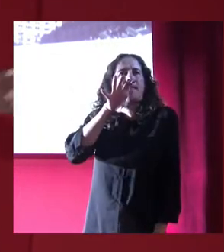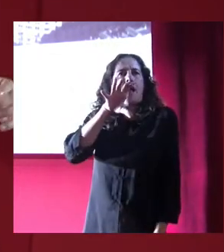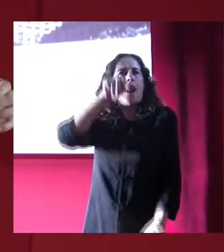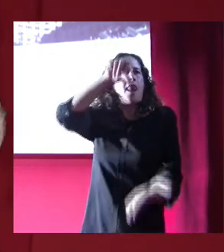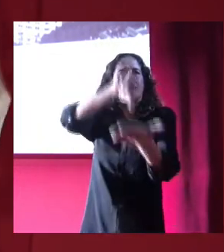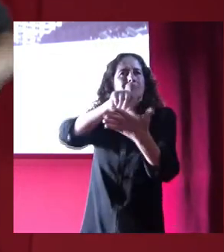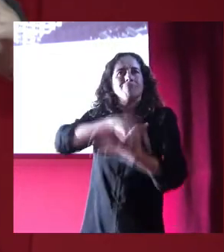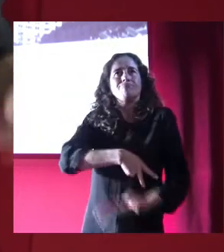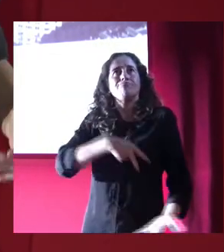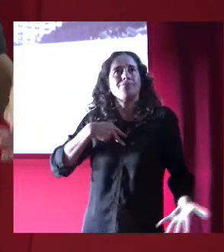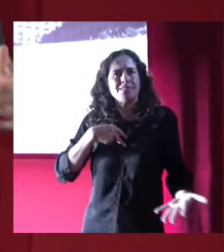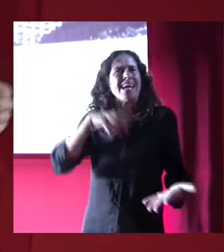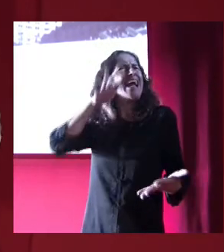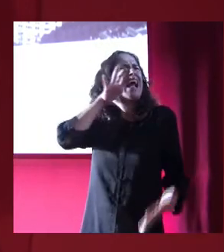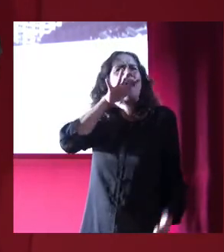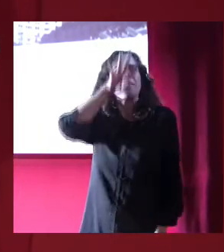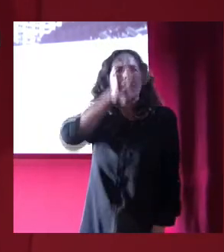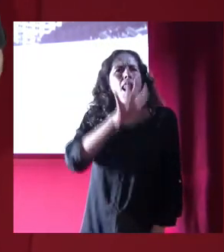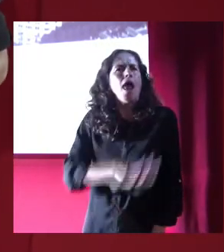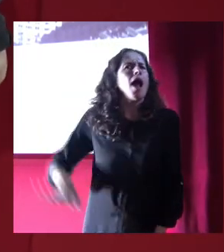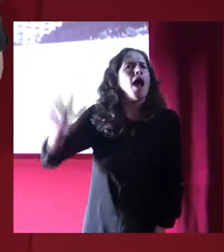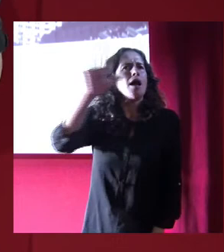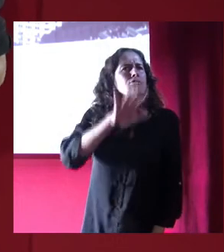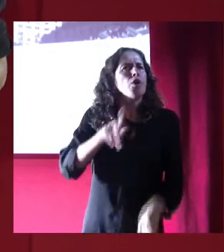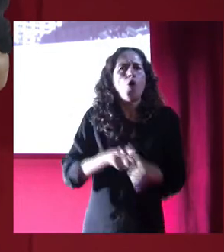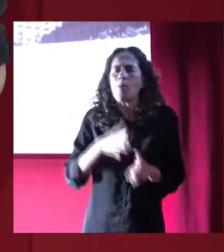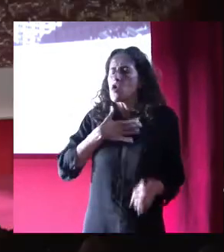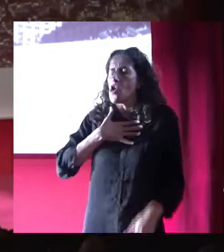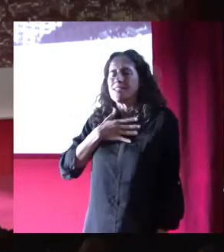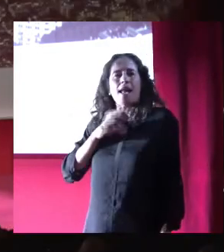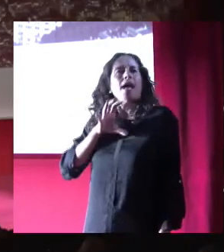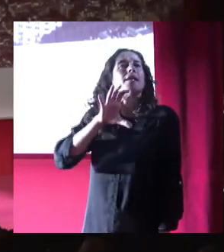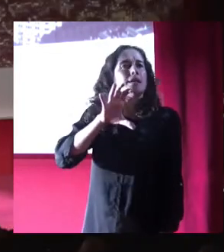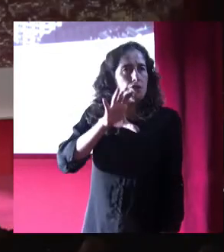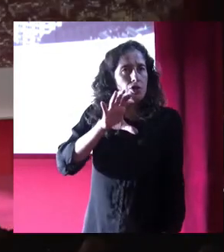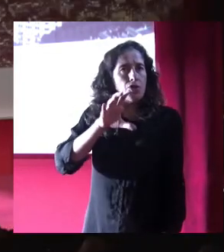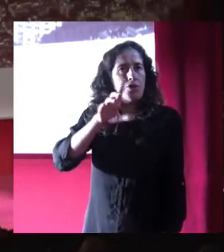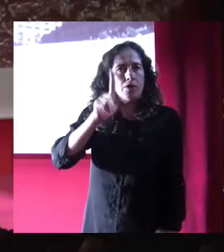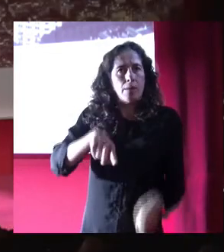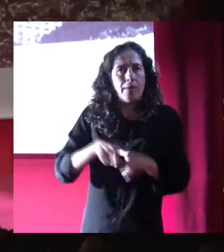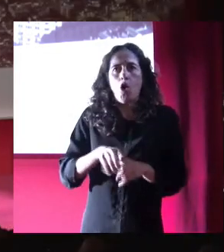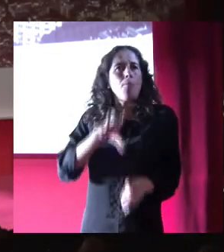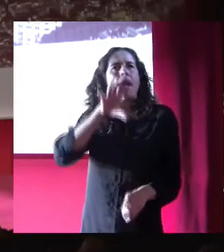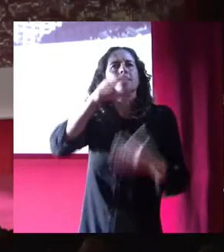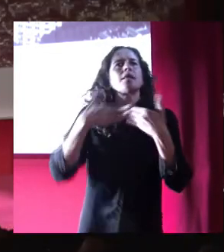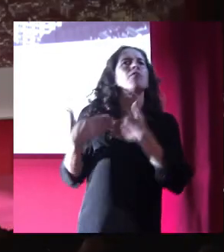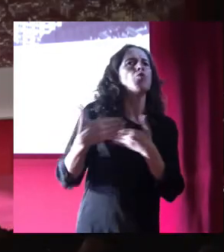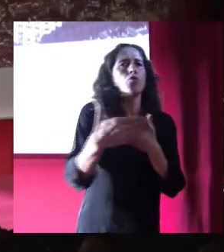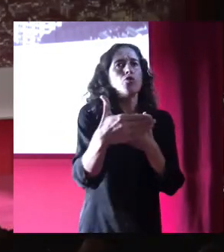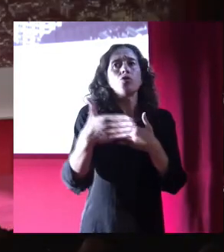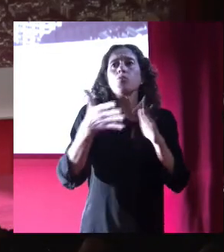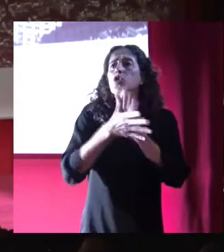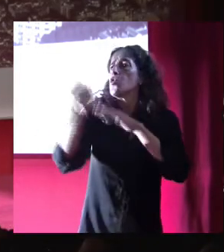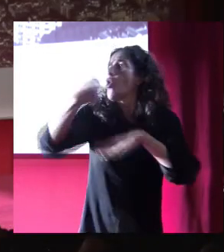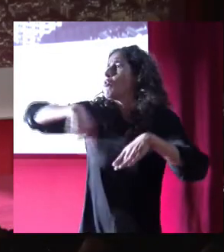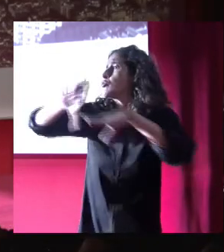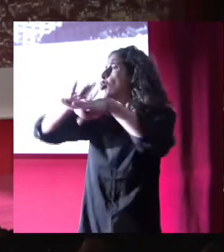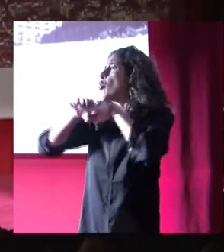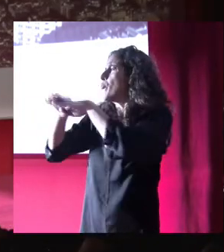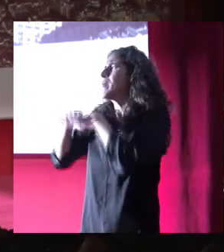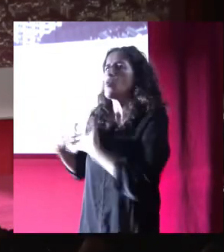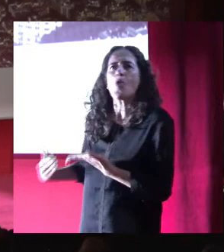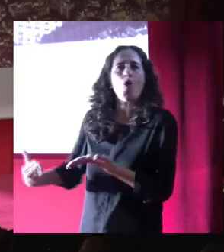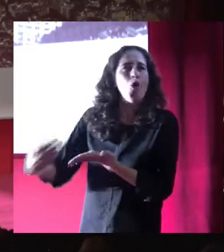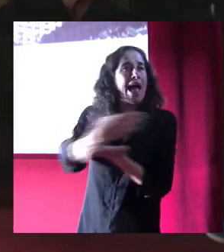la capital de Catalunya, és la capital d'una nació i ha de ser capital d'estat. I per això us convido a tots